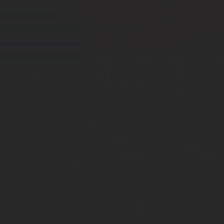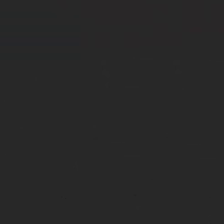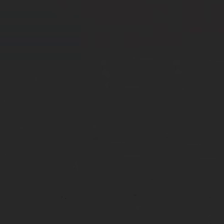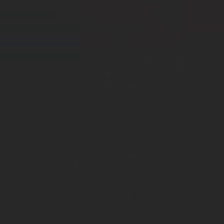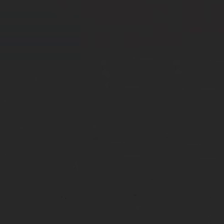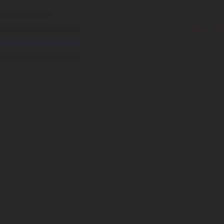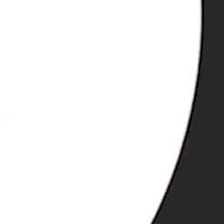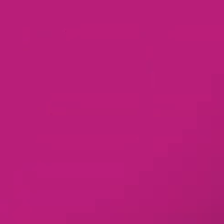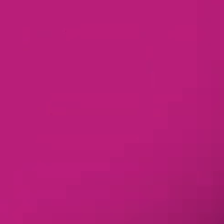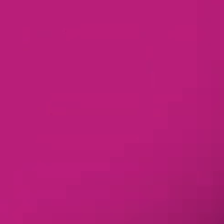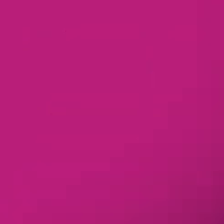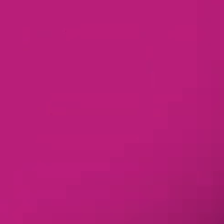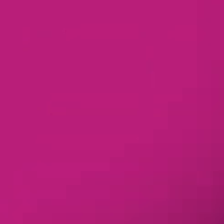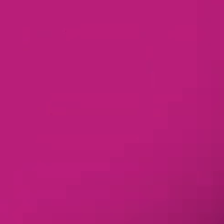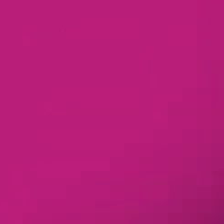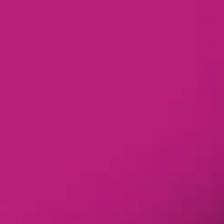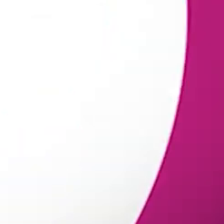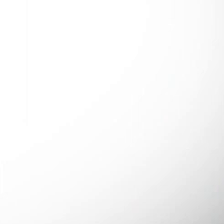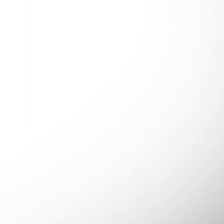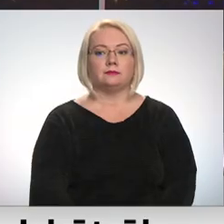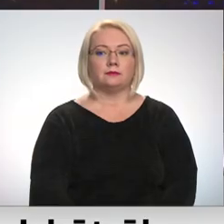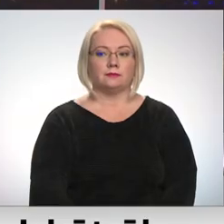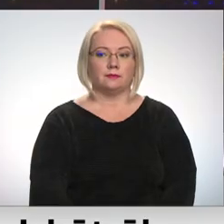Re, viss ēters ir te!